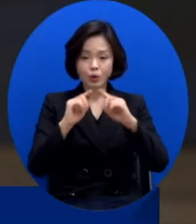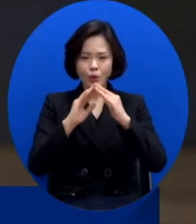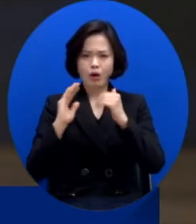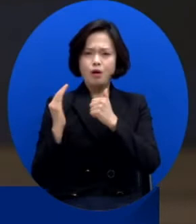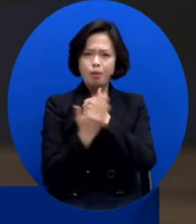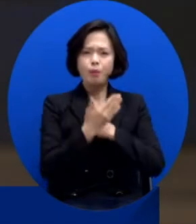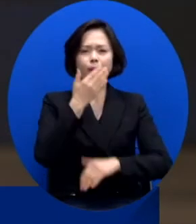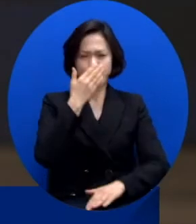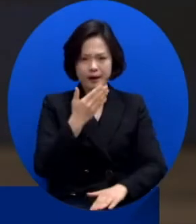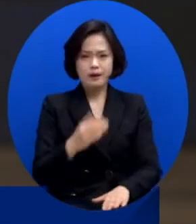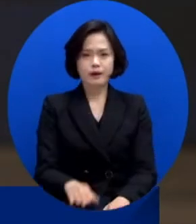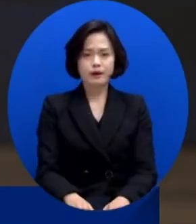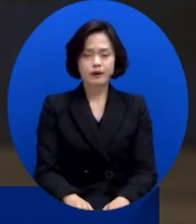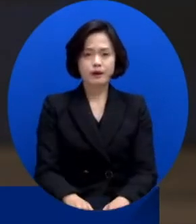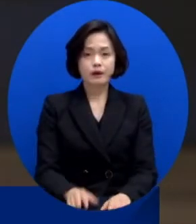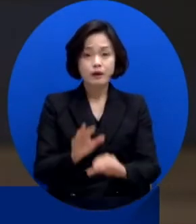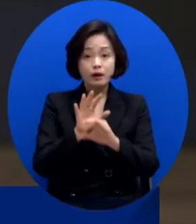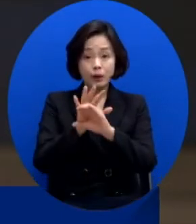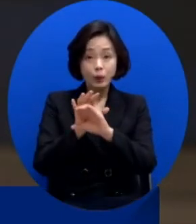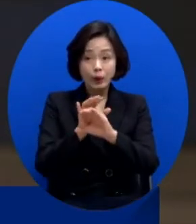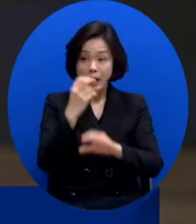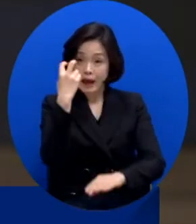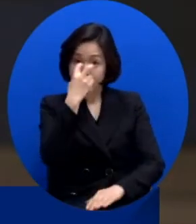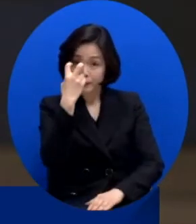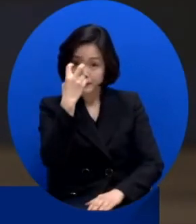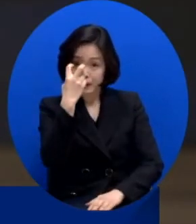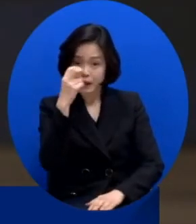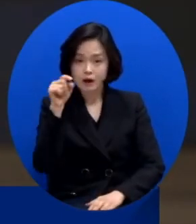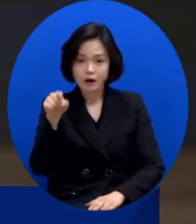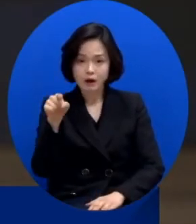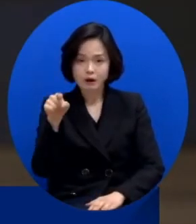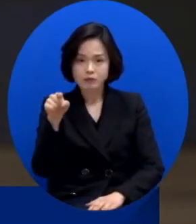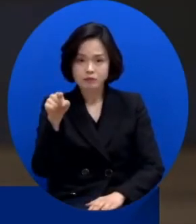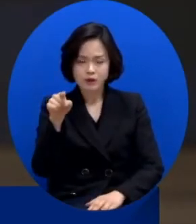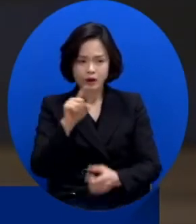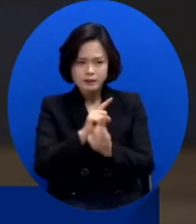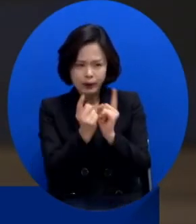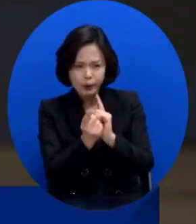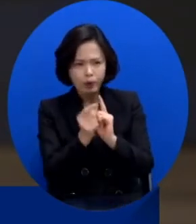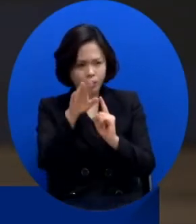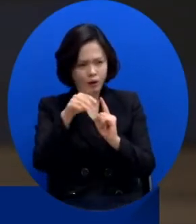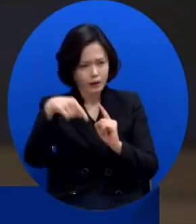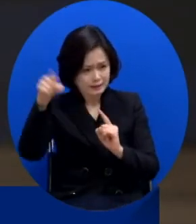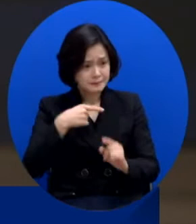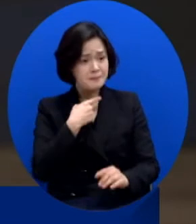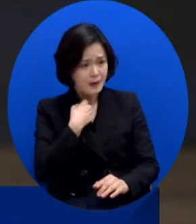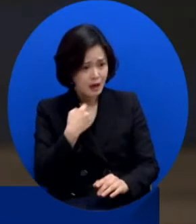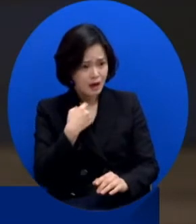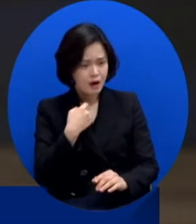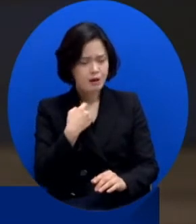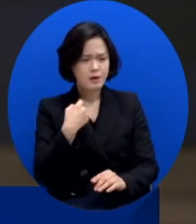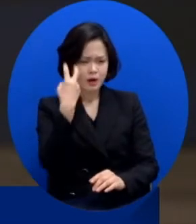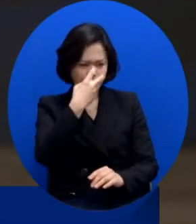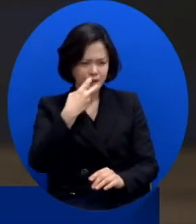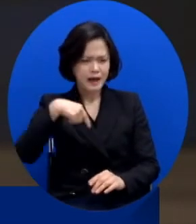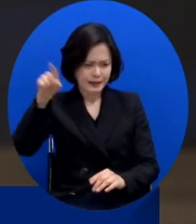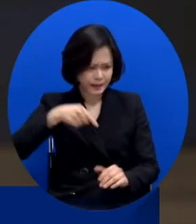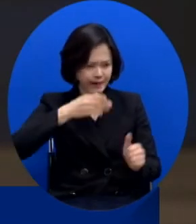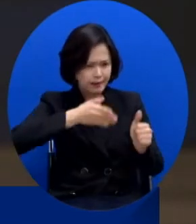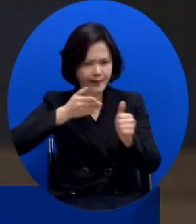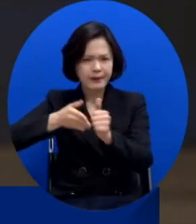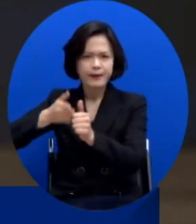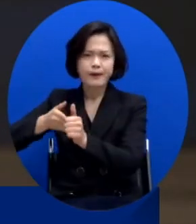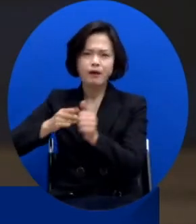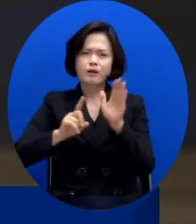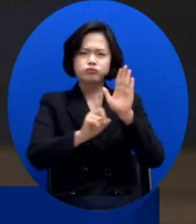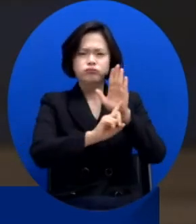코로나 검사 관련해서 교회 주일에 지금 영상으로 예배 나가지 않습니까? 그래서 검사를 좀